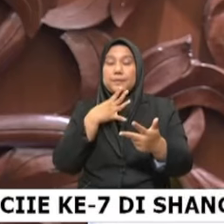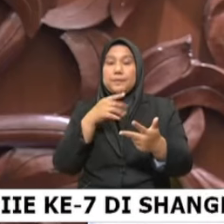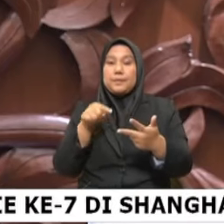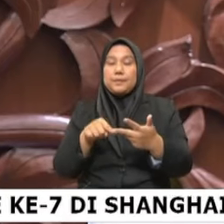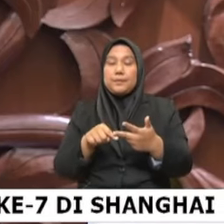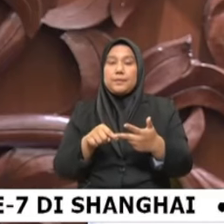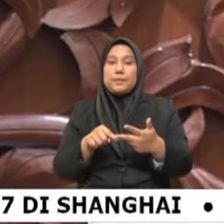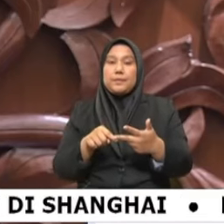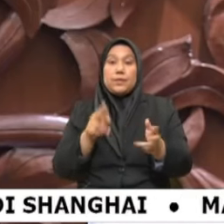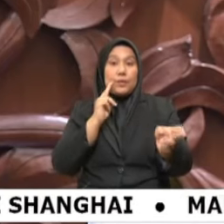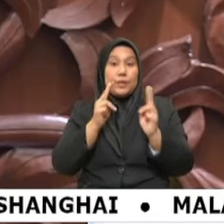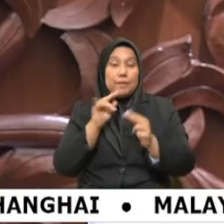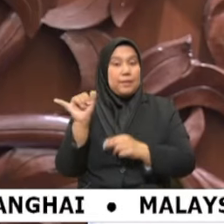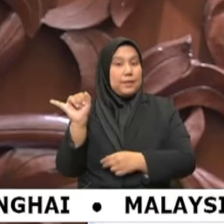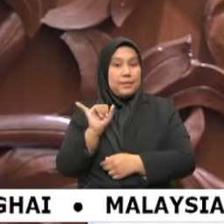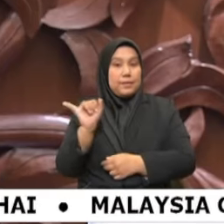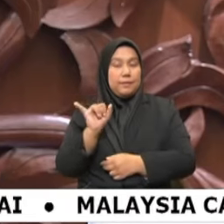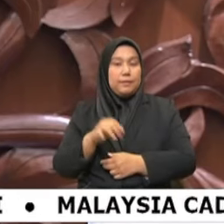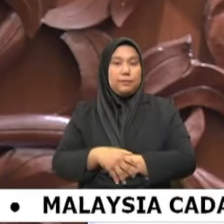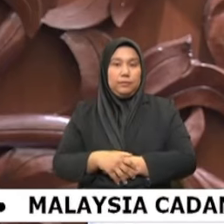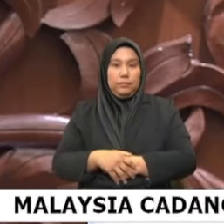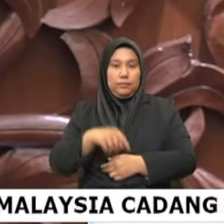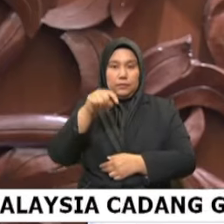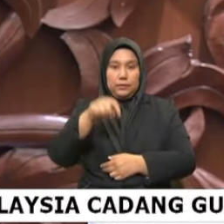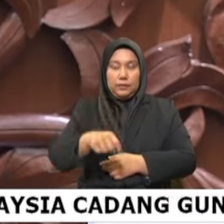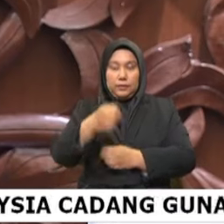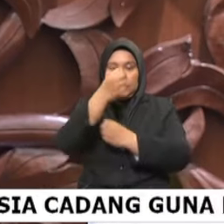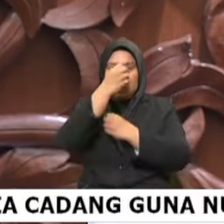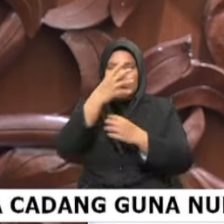sama, inilah maklumat